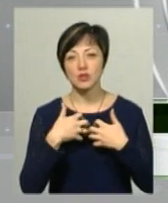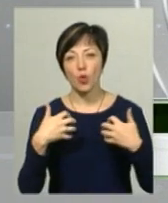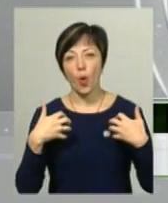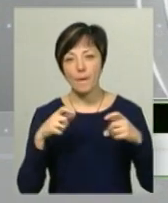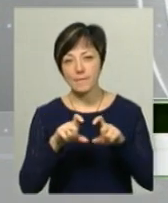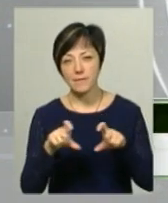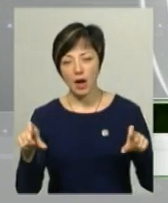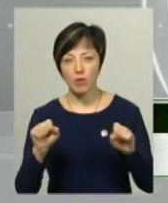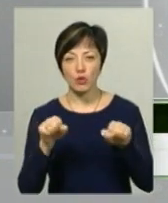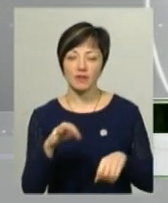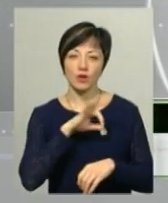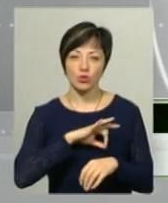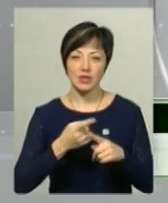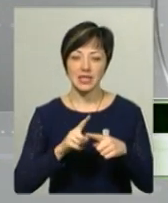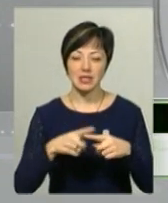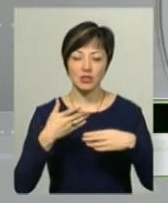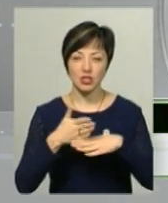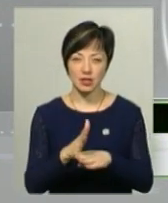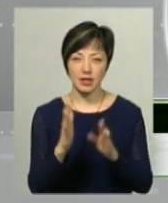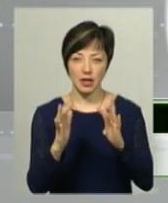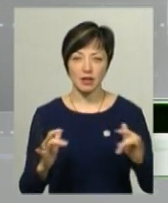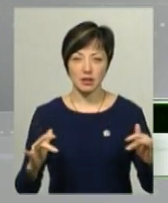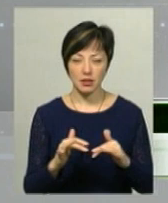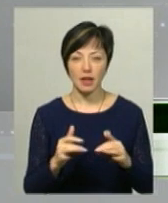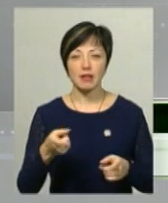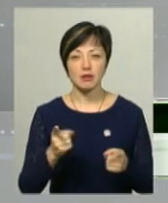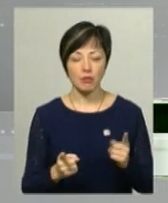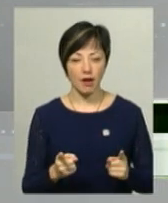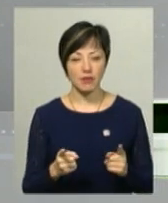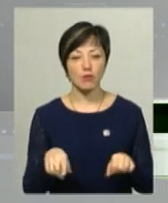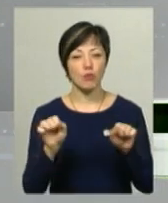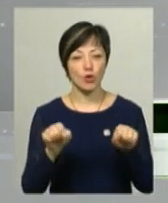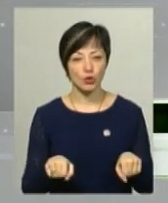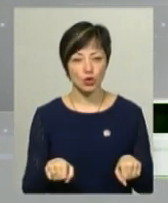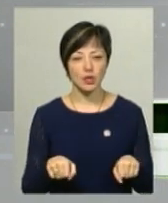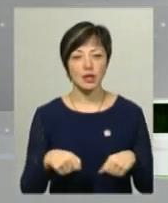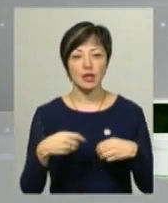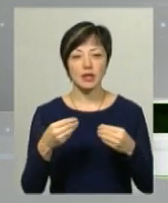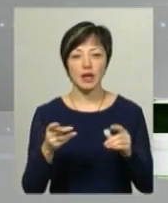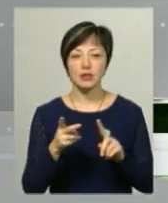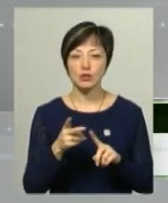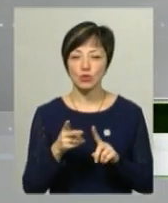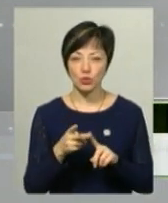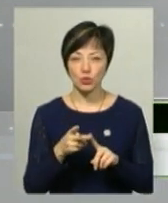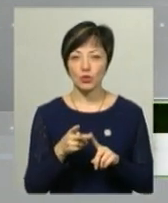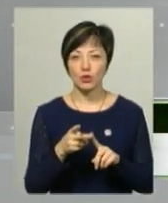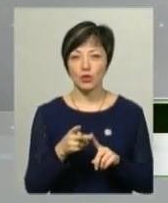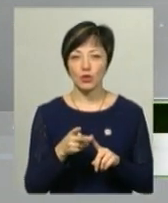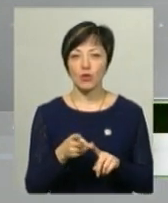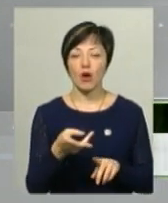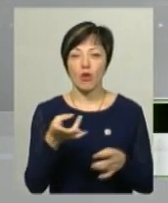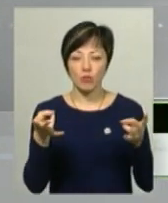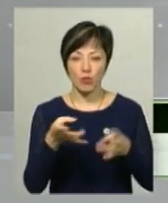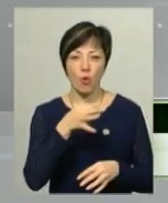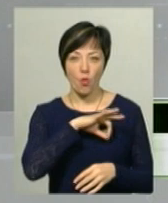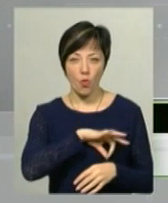біомасу певні частини цих ялинок. Тобто, насправді, можна дати друге життя такому відходу, по-перше,